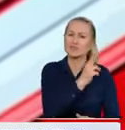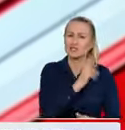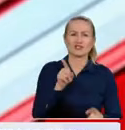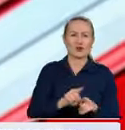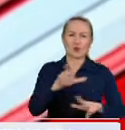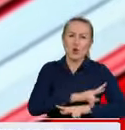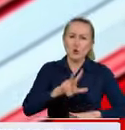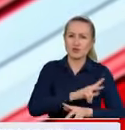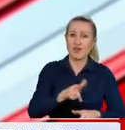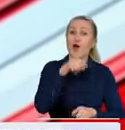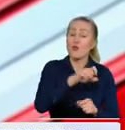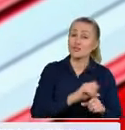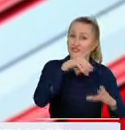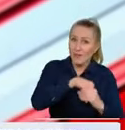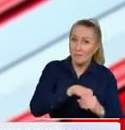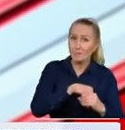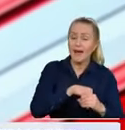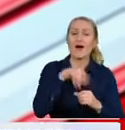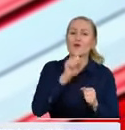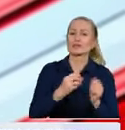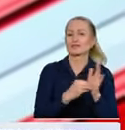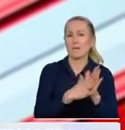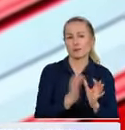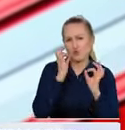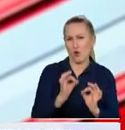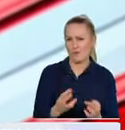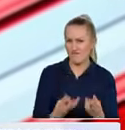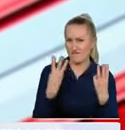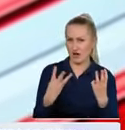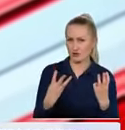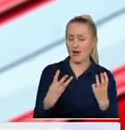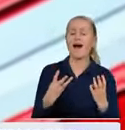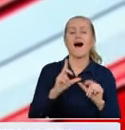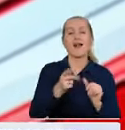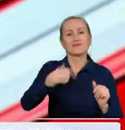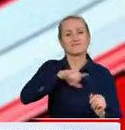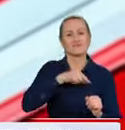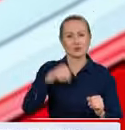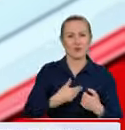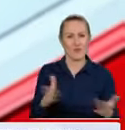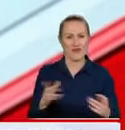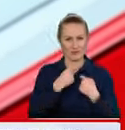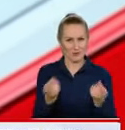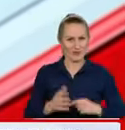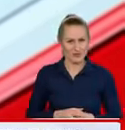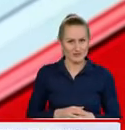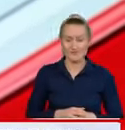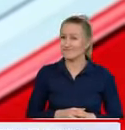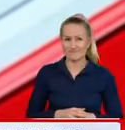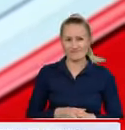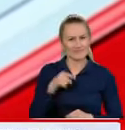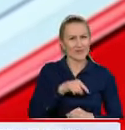jest zapis, który jest dobry i bardzo ważny. Natomiast powiedzmy sobie otwarcie, to nie są sprawy w tej